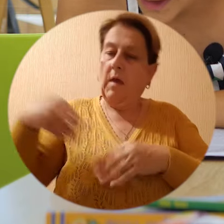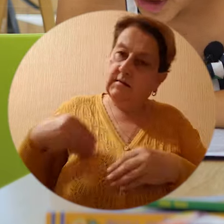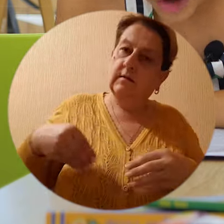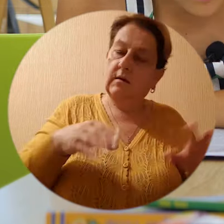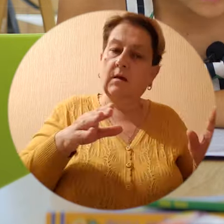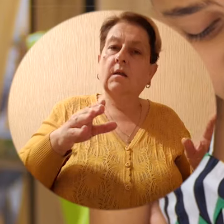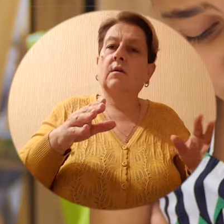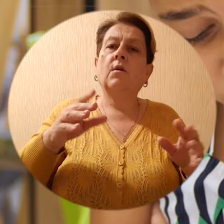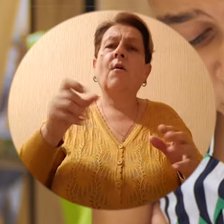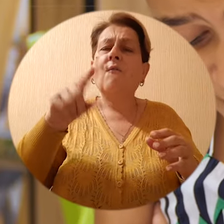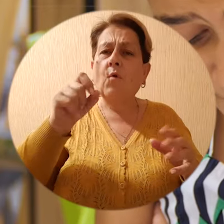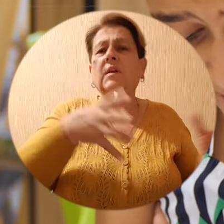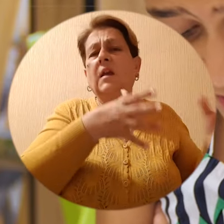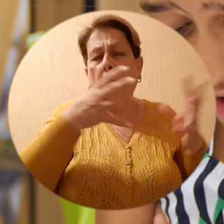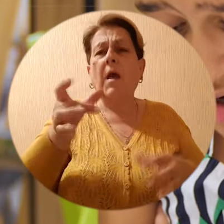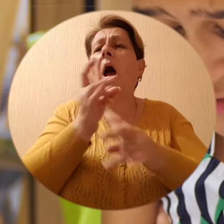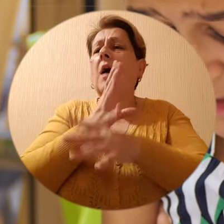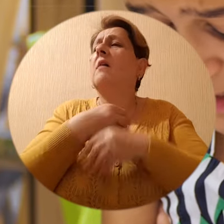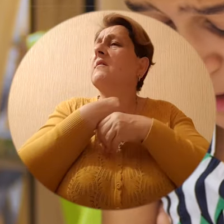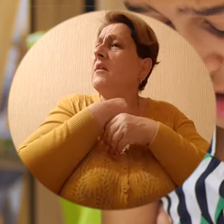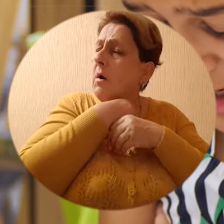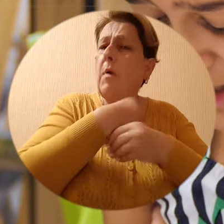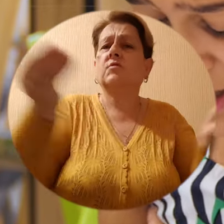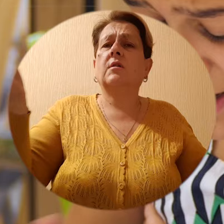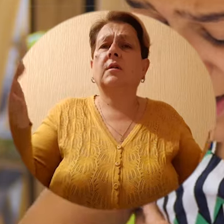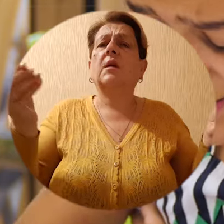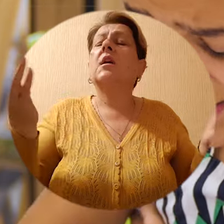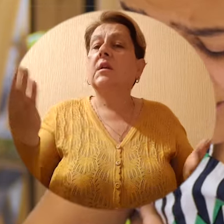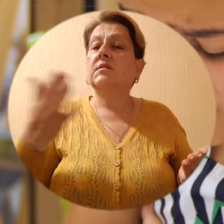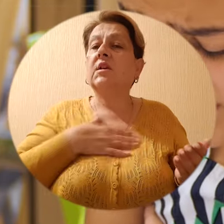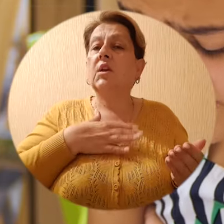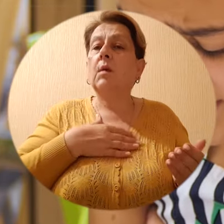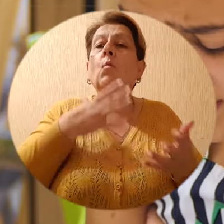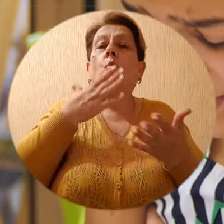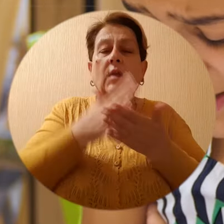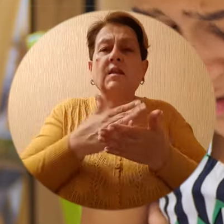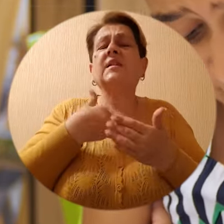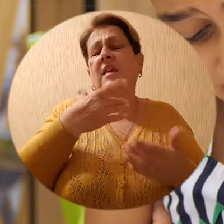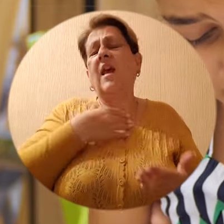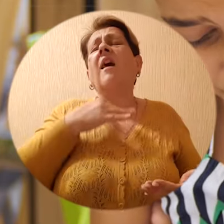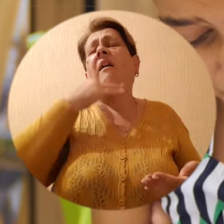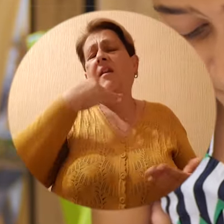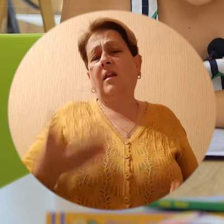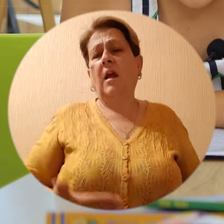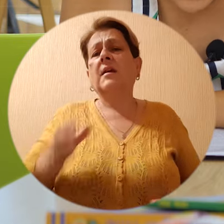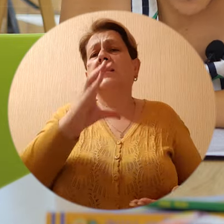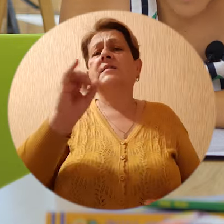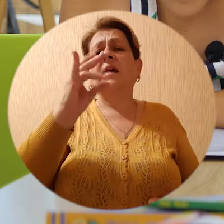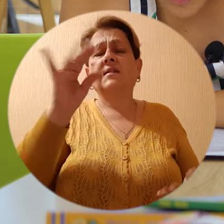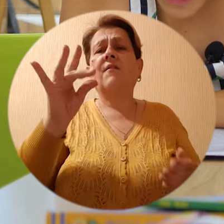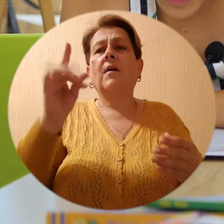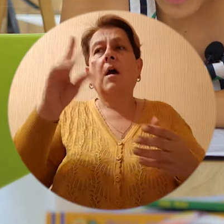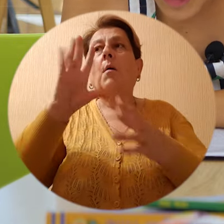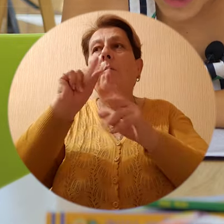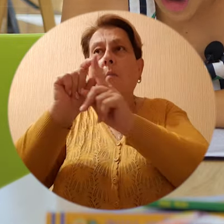քարանձավ կգայ, ճվայլներով ոսկի կբերեի, աղքատներին կբաժանեի, իսկ իմ ունեցվածքը ինձ հերիք է»։ Ստանիսլավը